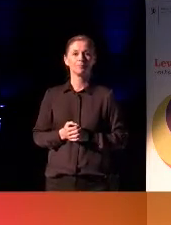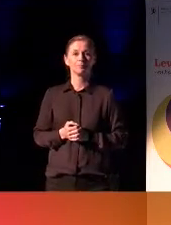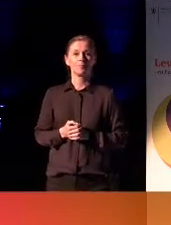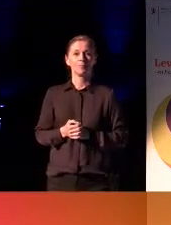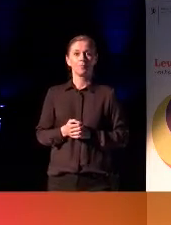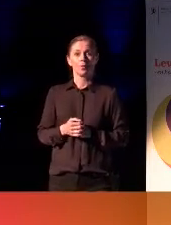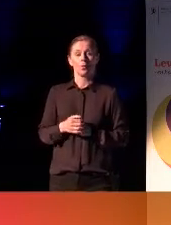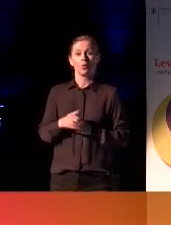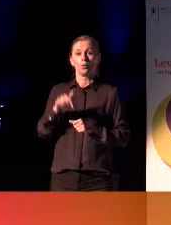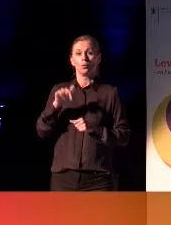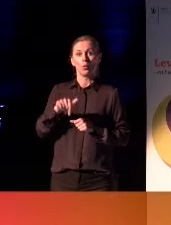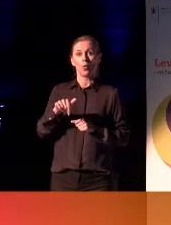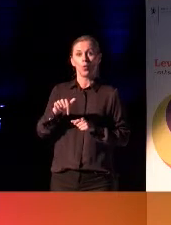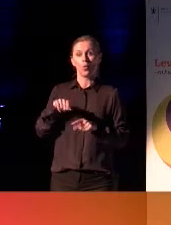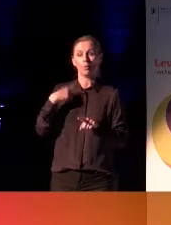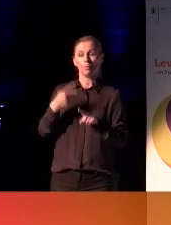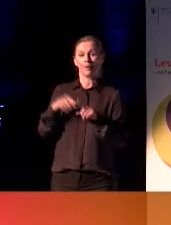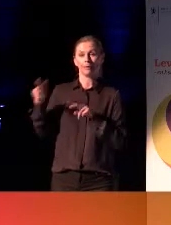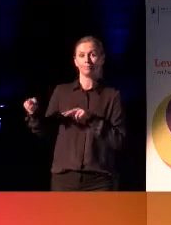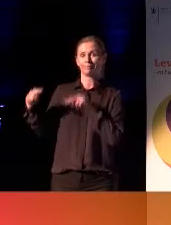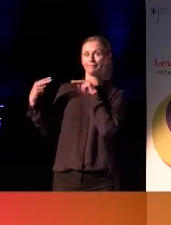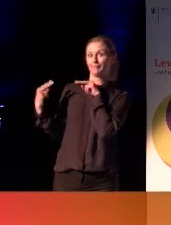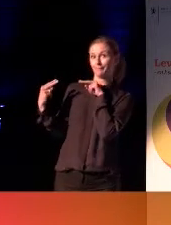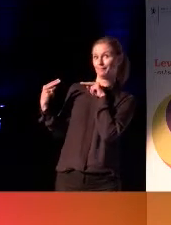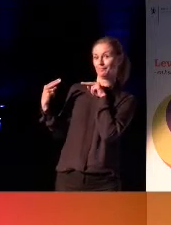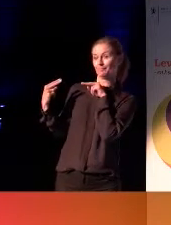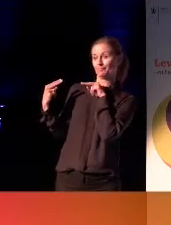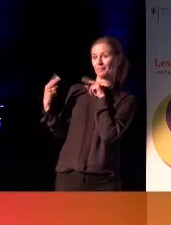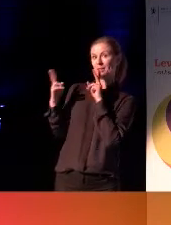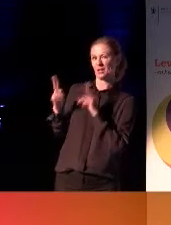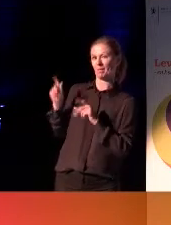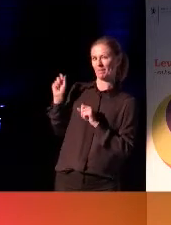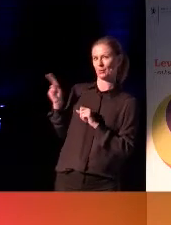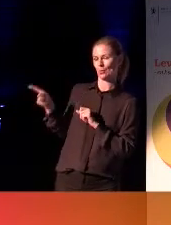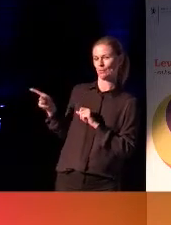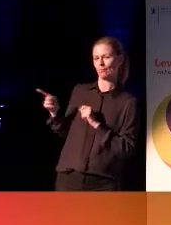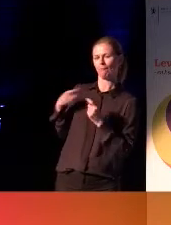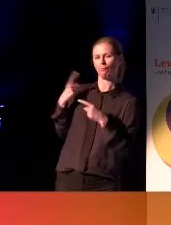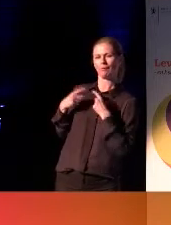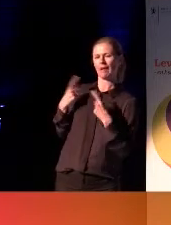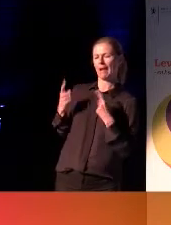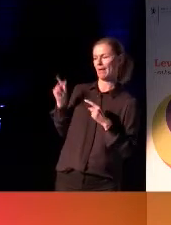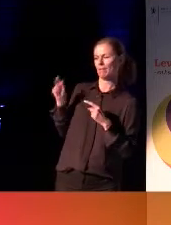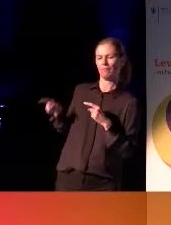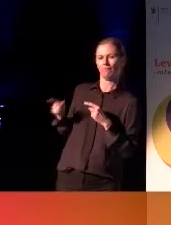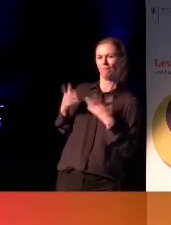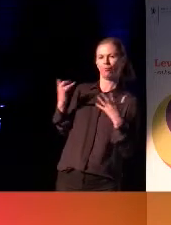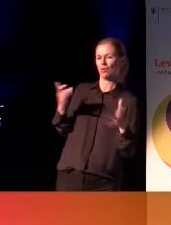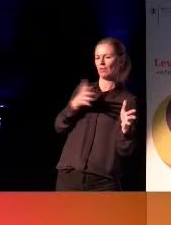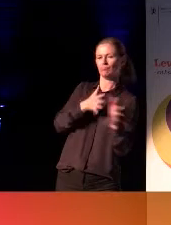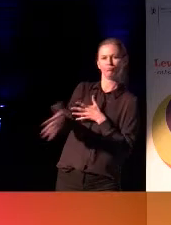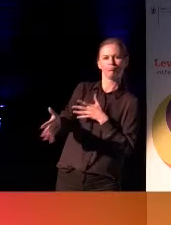Vel, snu deg nå tilbake til den personen du snakket med I stad, og fortell vedkommende hvordan du har tenkt å få det til.